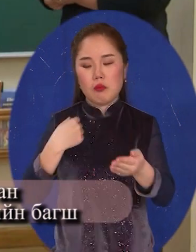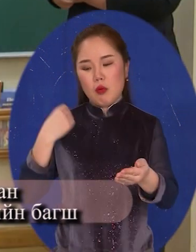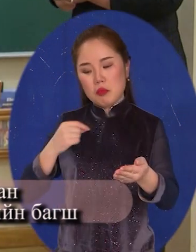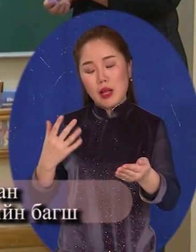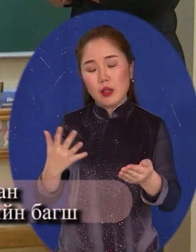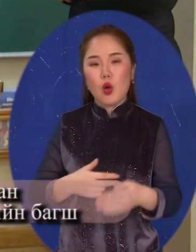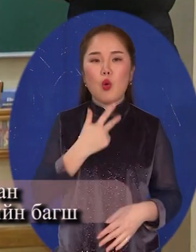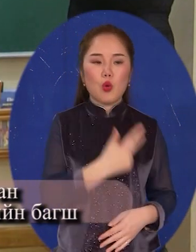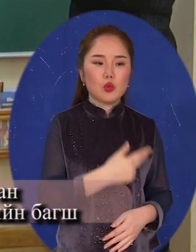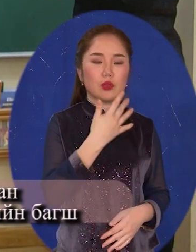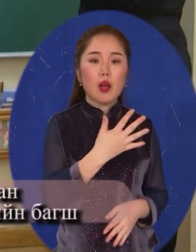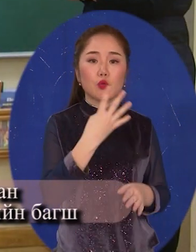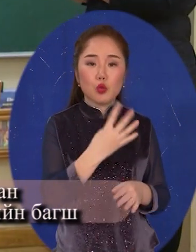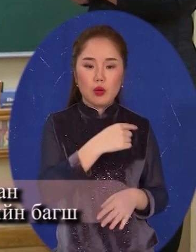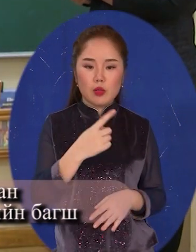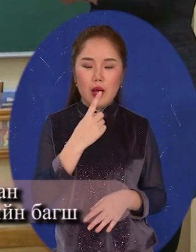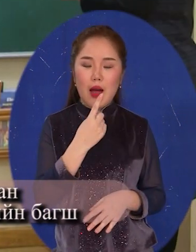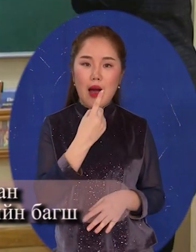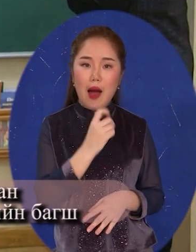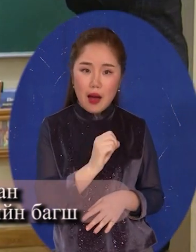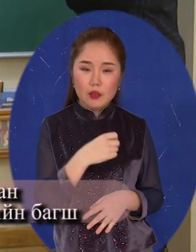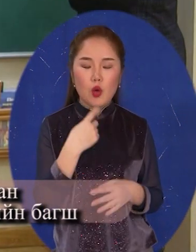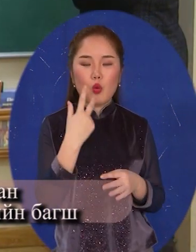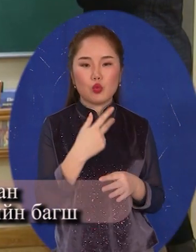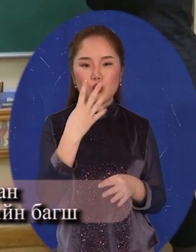Сендердің жазған сандарыңмен сәйкестіріп көрейік.